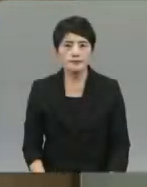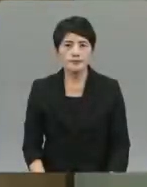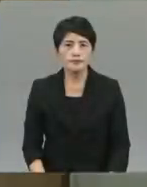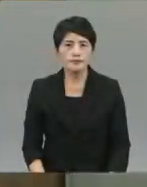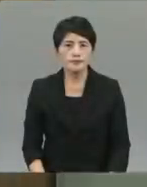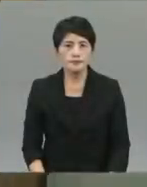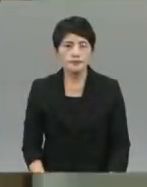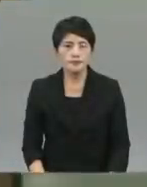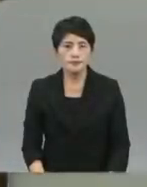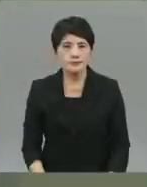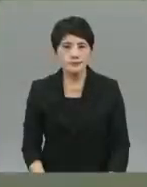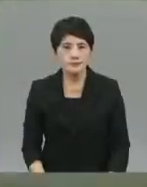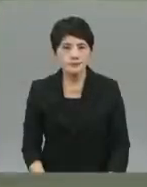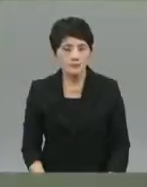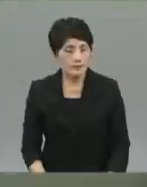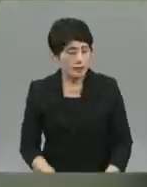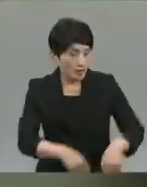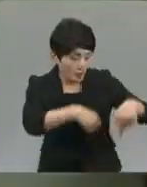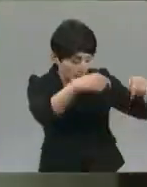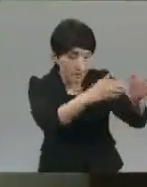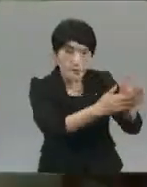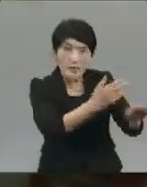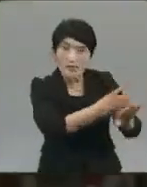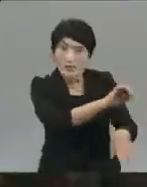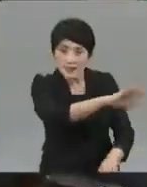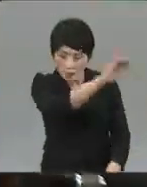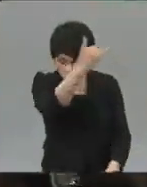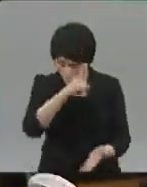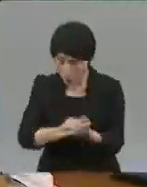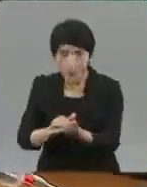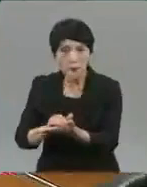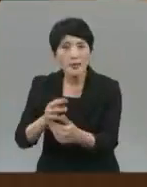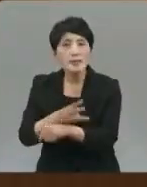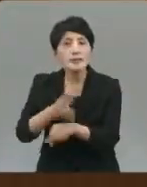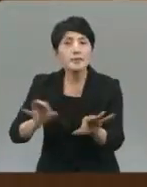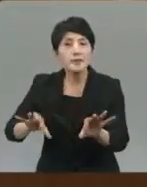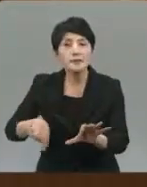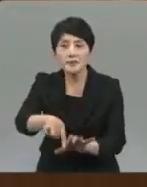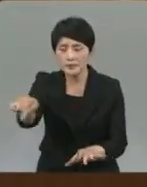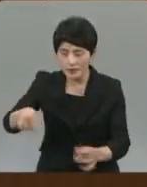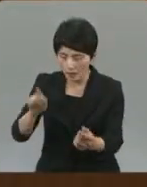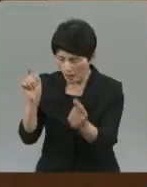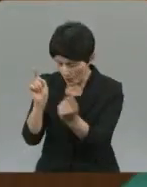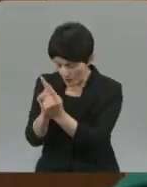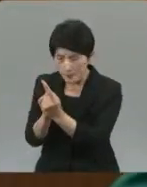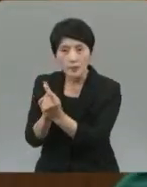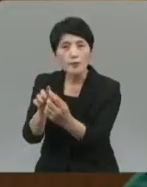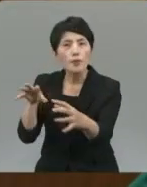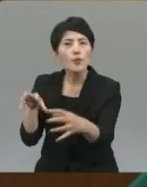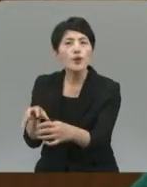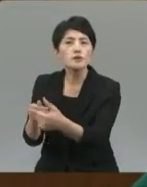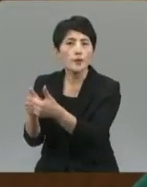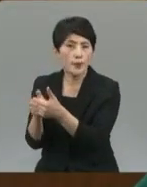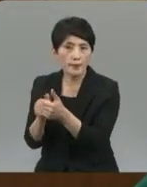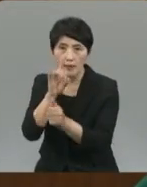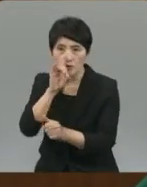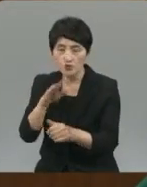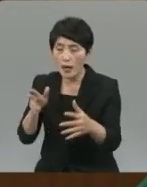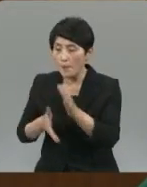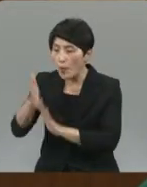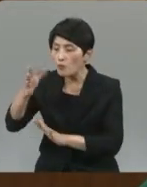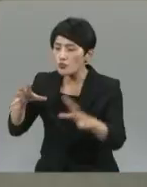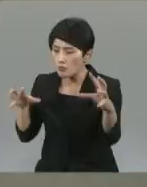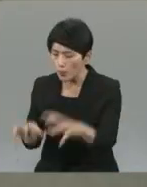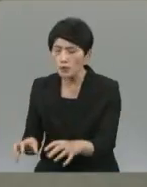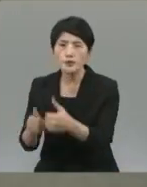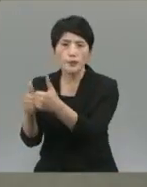chỉ 3 tiếng sau khi về nước từ chuyến công du châu Âu tổng thống nghiến răng nhoi đã trực tiếp chủ trì cuộc họp của ủy ban phòng chống tai nạn